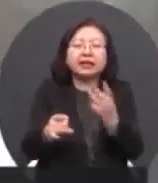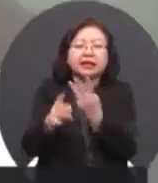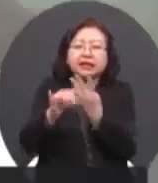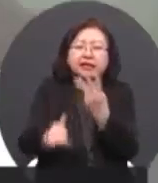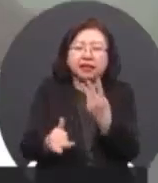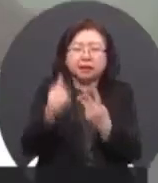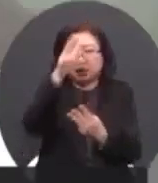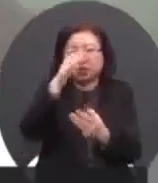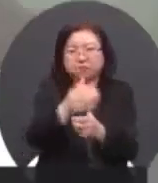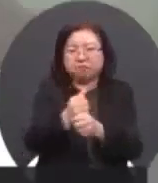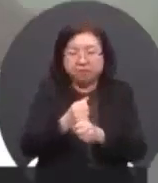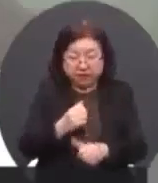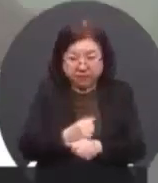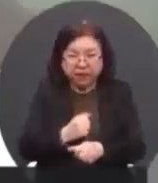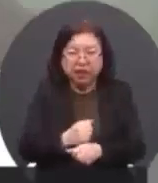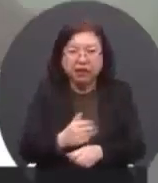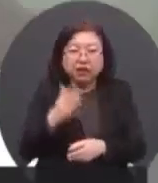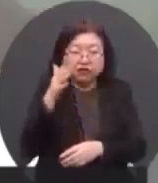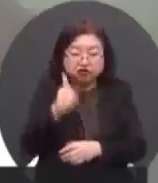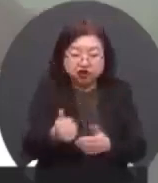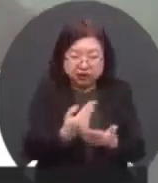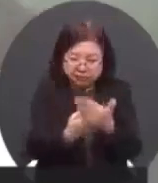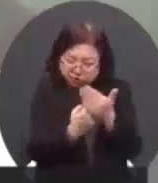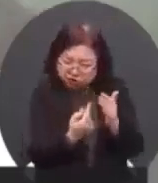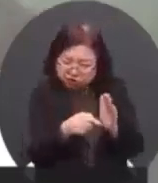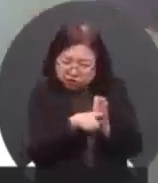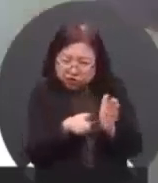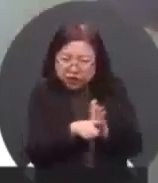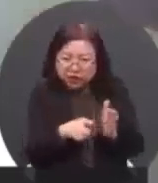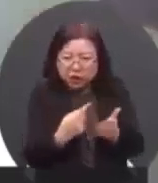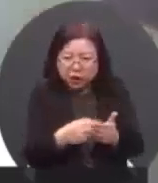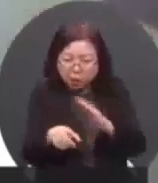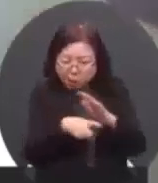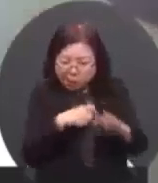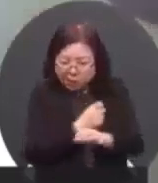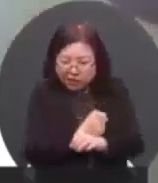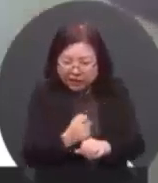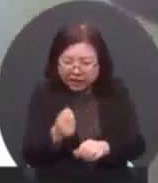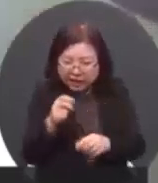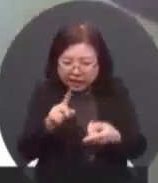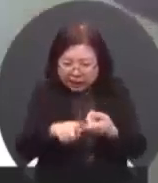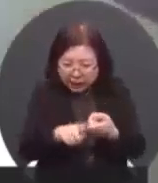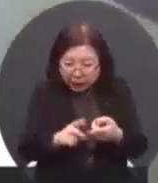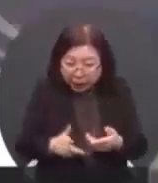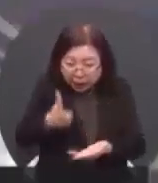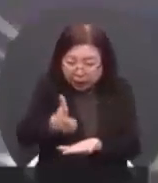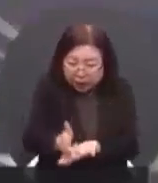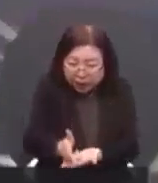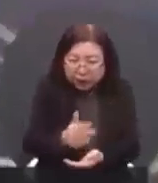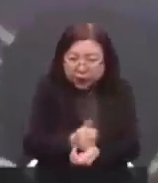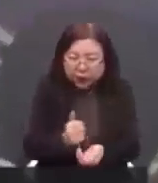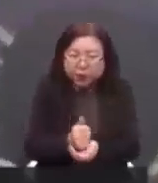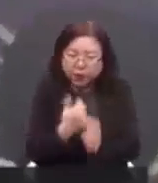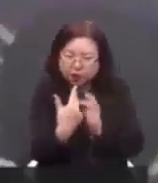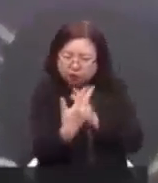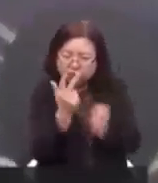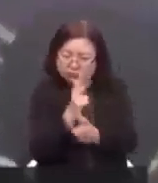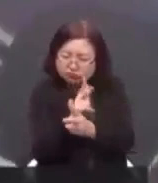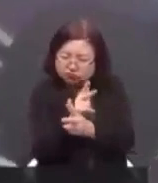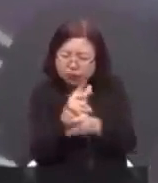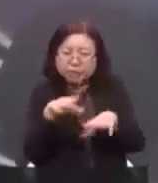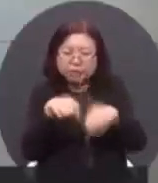않으려고 차를 몰고 다닌 뒤 제자리에 갖다 놓기 에 반복하거나 블랙박스를 거 놓기도 했습니다 김훈 초